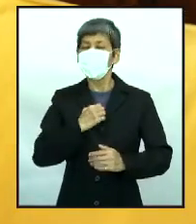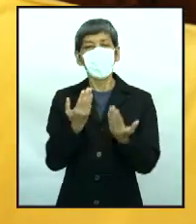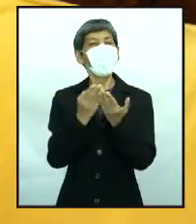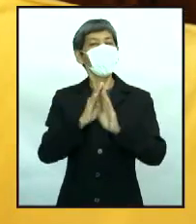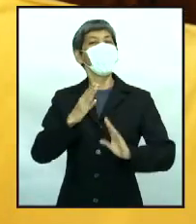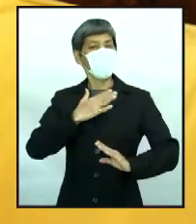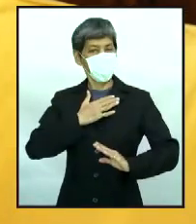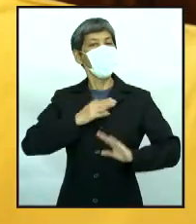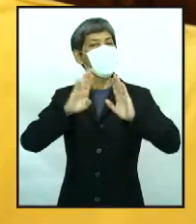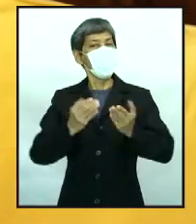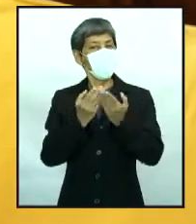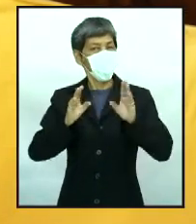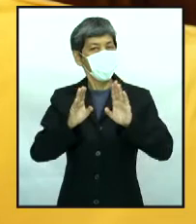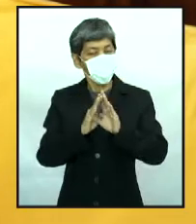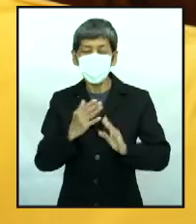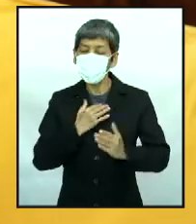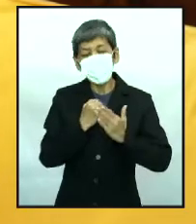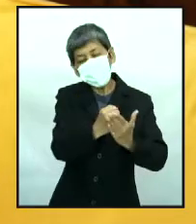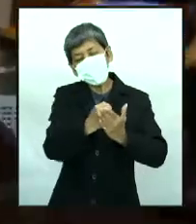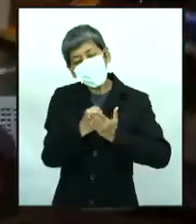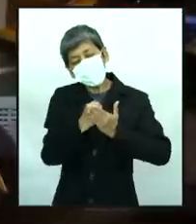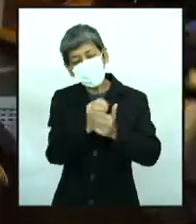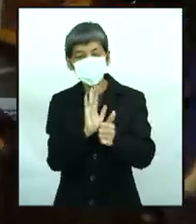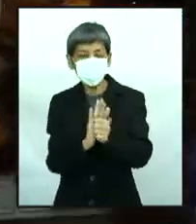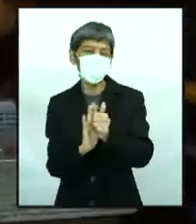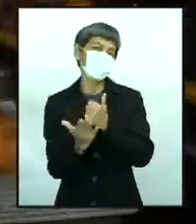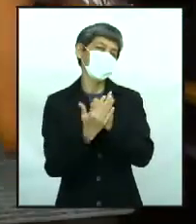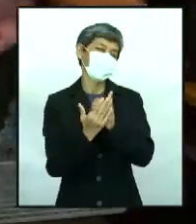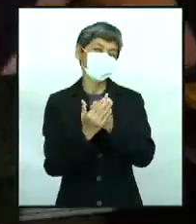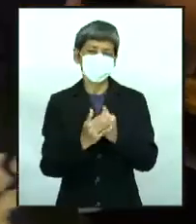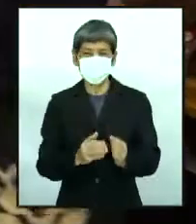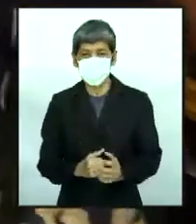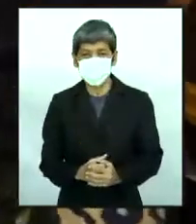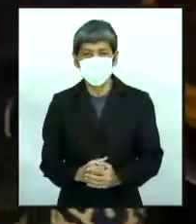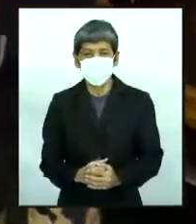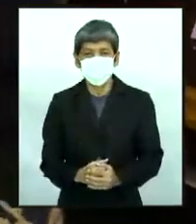ครัวของเราเป็นสิ่งที่เติมเต็มซึ่งกันและกัน